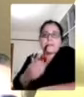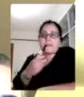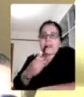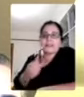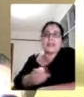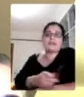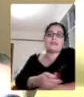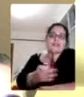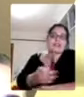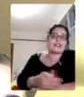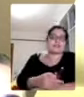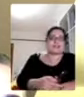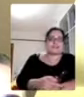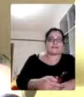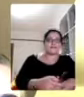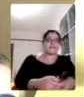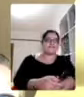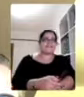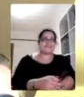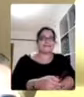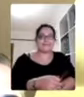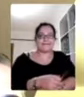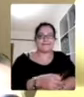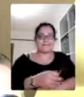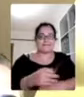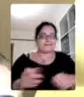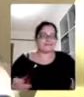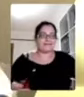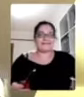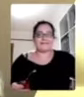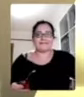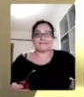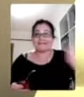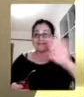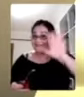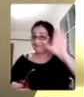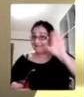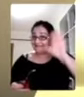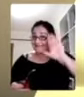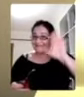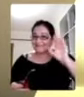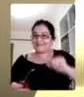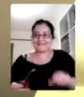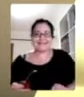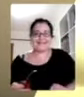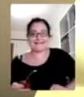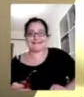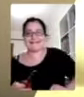Sağ olun, Sağ ben olun. teşekkür ederim. Hadi herkese iyi akşamlar. Görüşmek üzere.